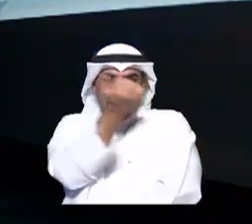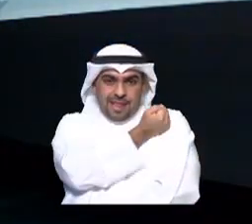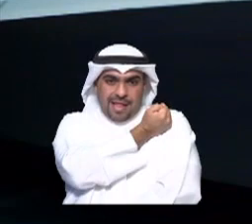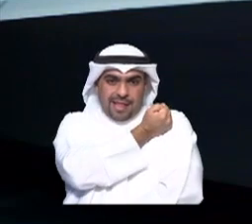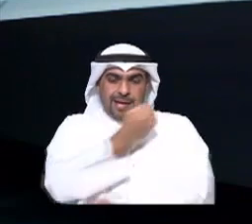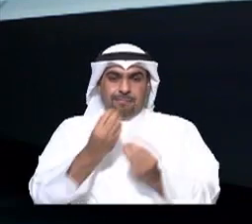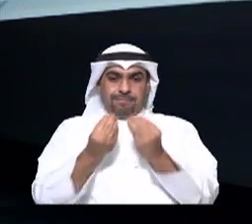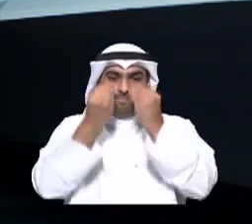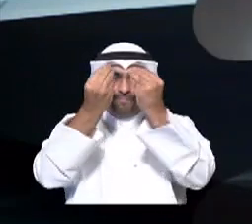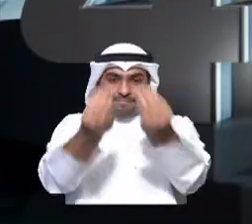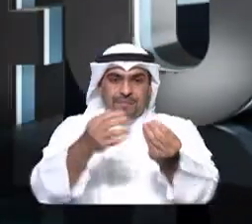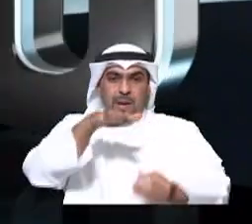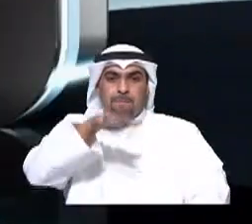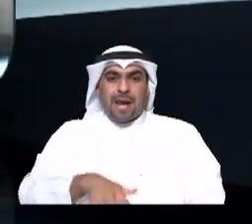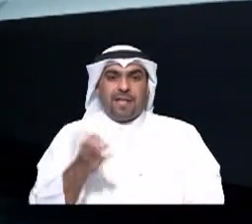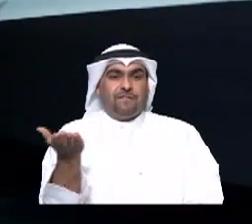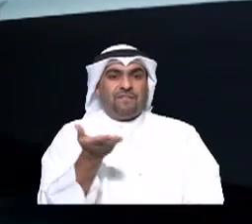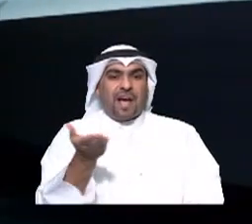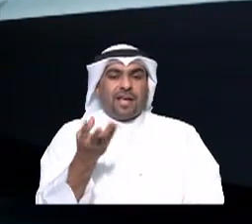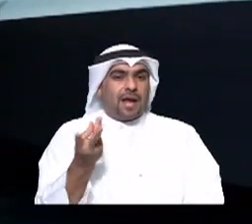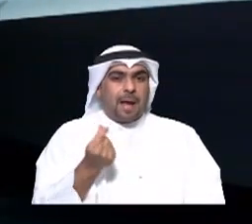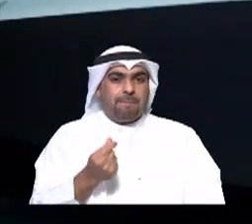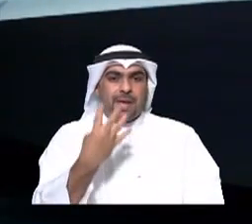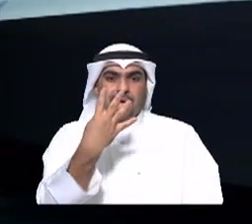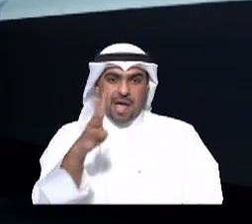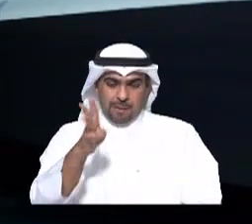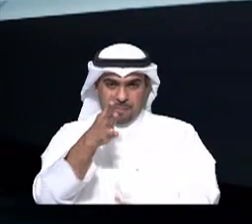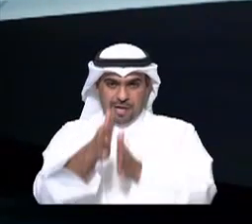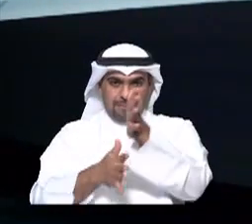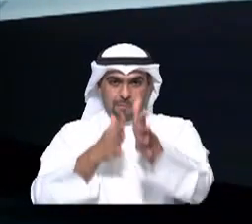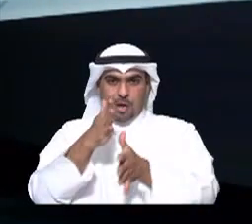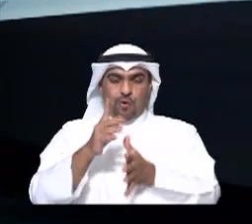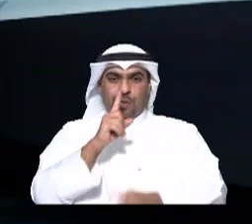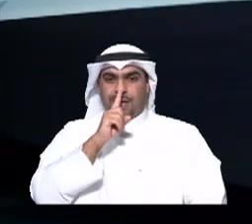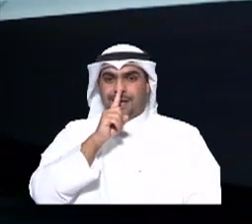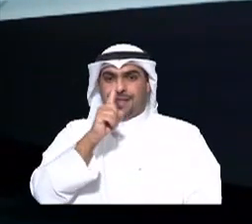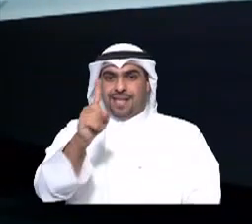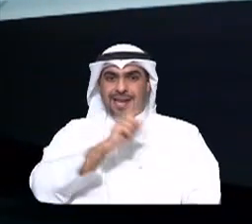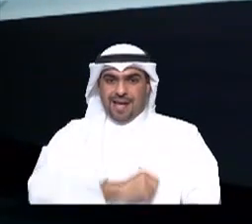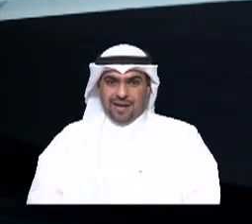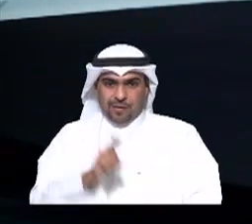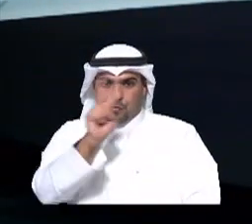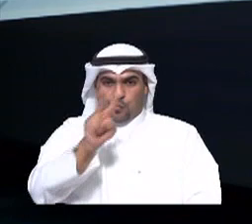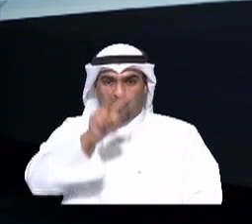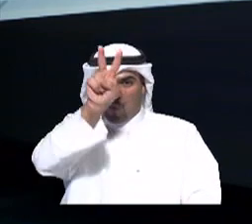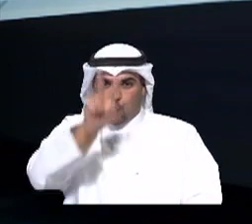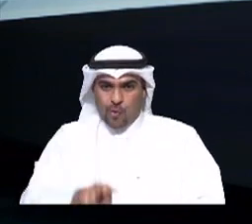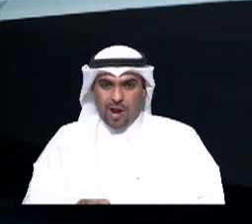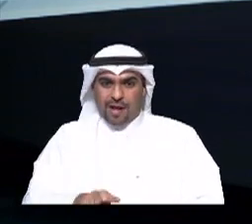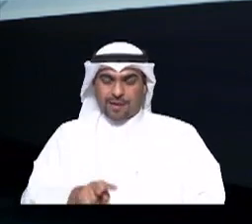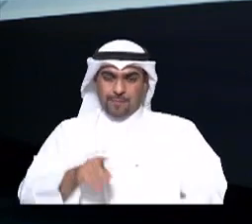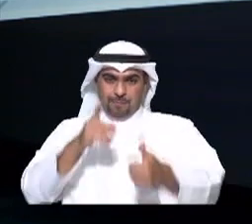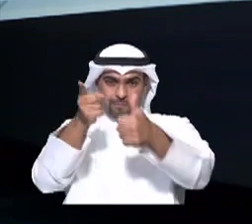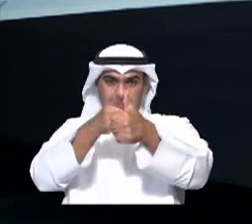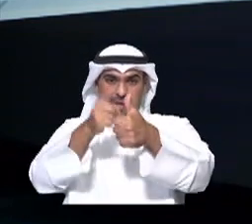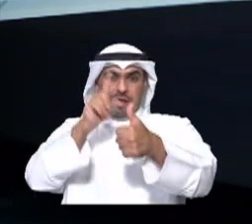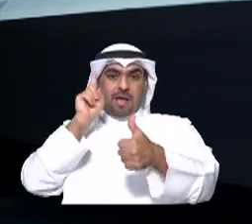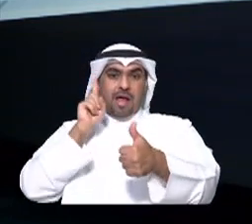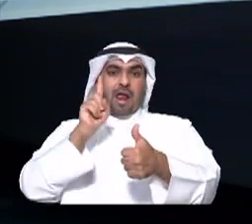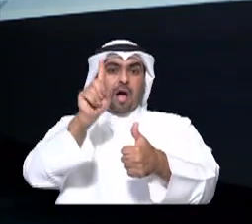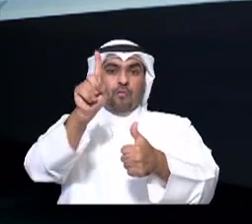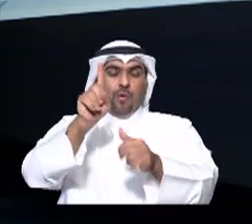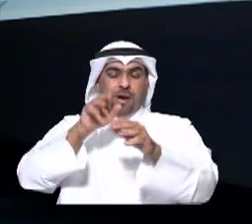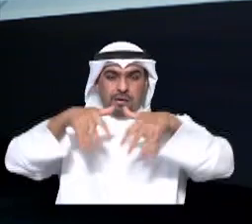دولار. أما القضية الفلسطينية تظل على سلم أولويات العمل الإنساني الكويتي، ولعل آخر محطة